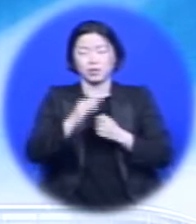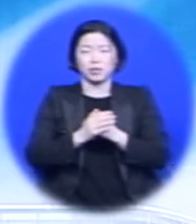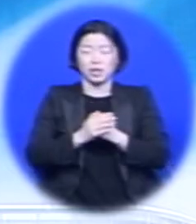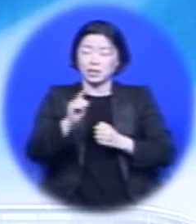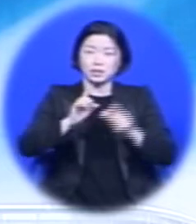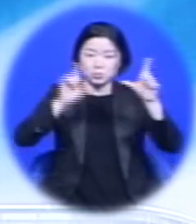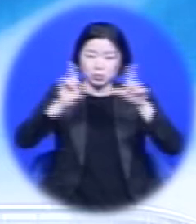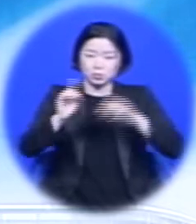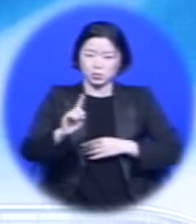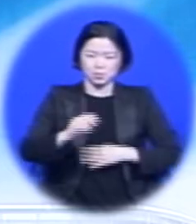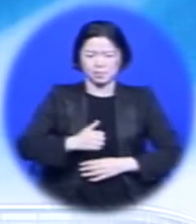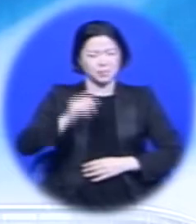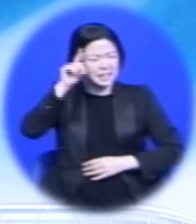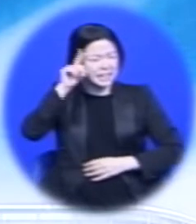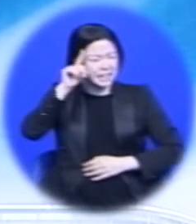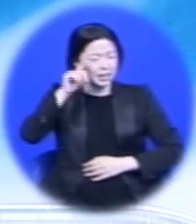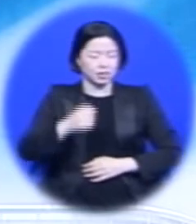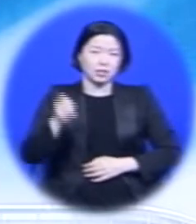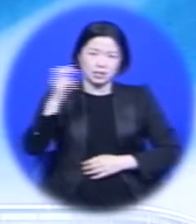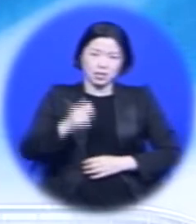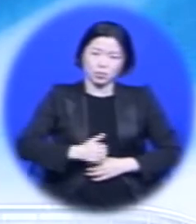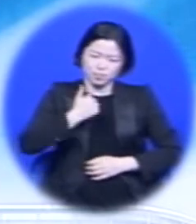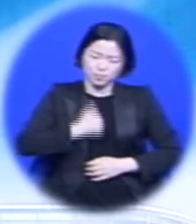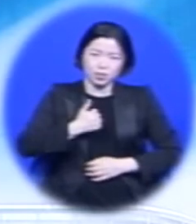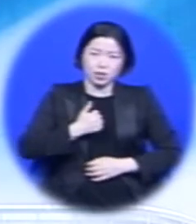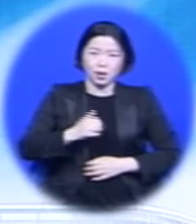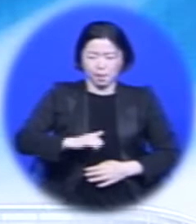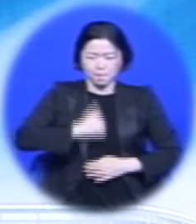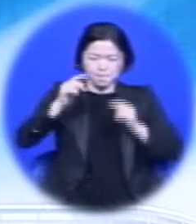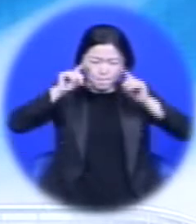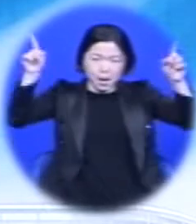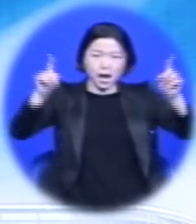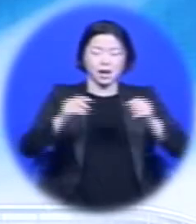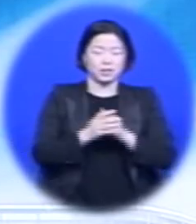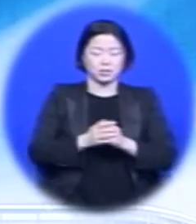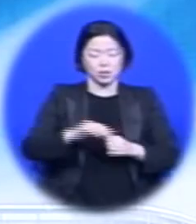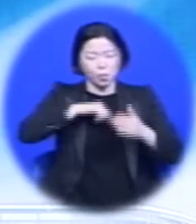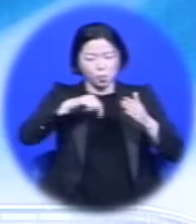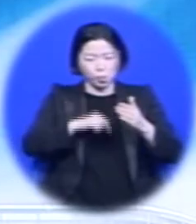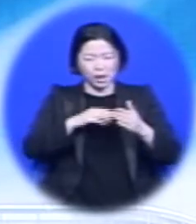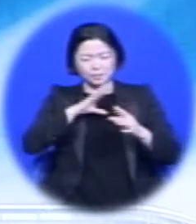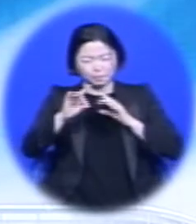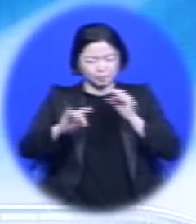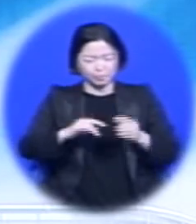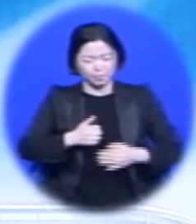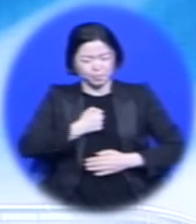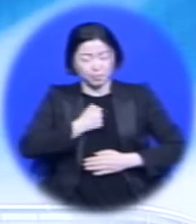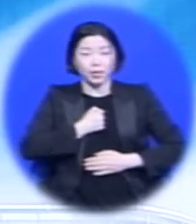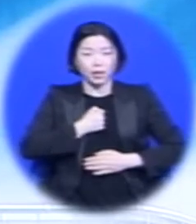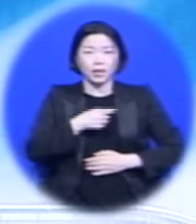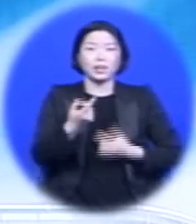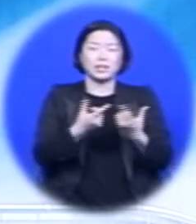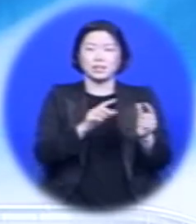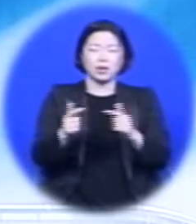뭐냐면 짜증나는 거, 자주 화를 내는 거, 분노 폭발, 속이 타는 거, 이런 것들이